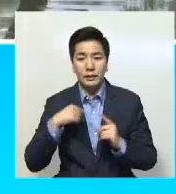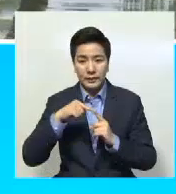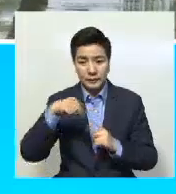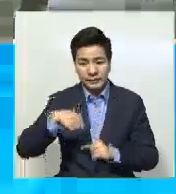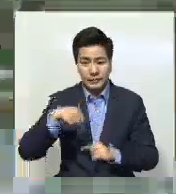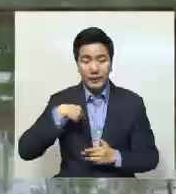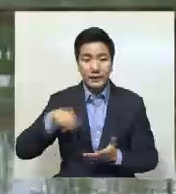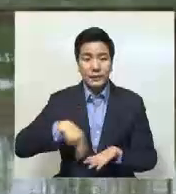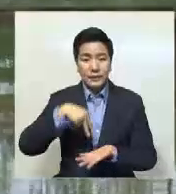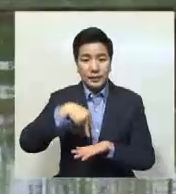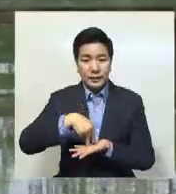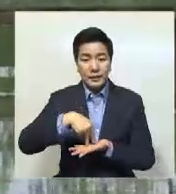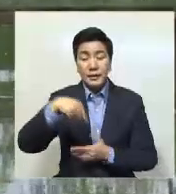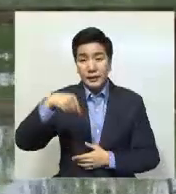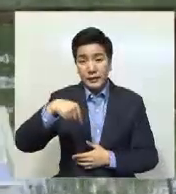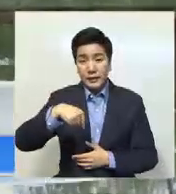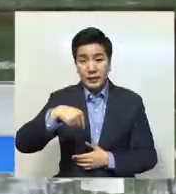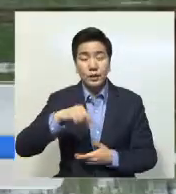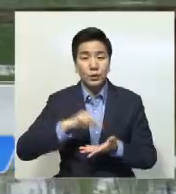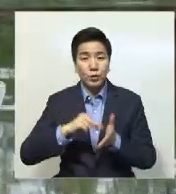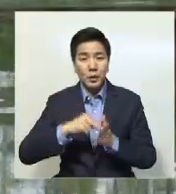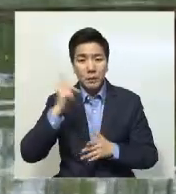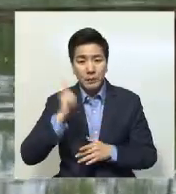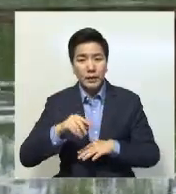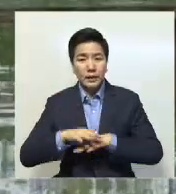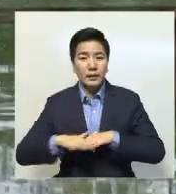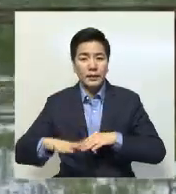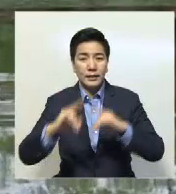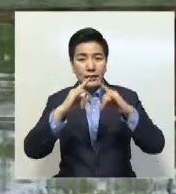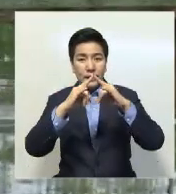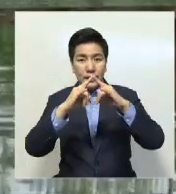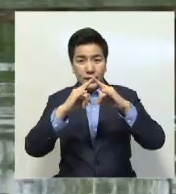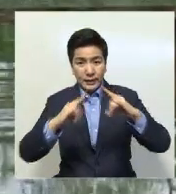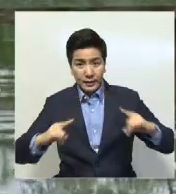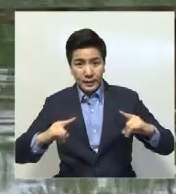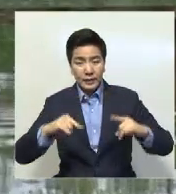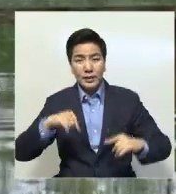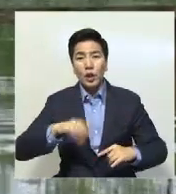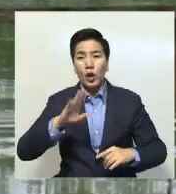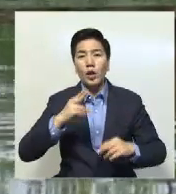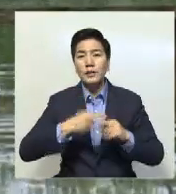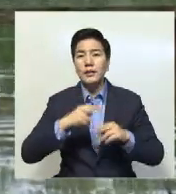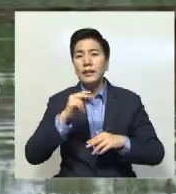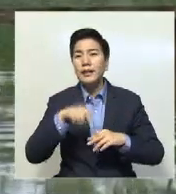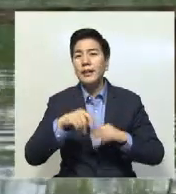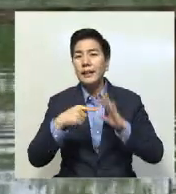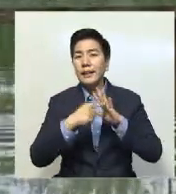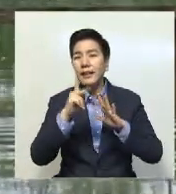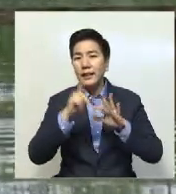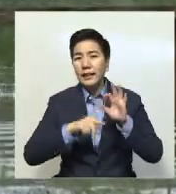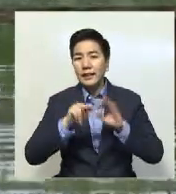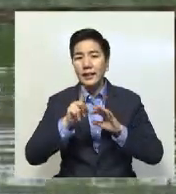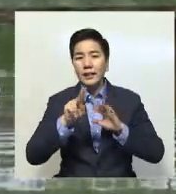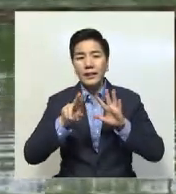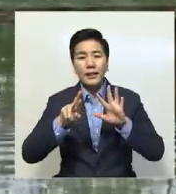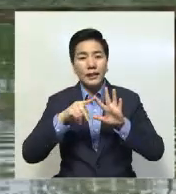จุดที่ดิฉันกำลังยืนอยู่ในขณะนี้ค่ะเป็นจุดที่เรียกว่าเป็นบริเวณกลางเต็นท์ของอุทยานแห่งชาติแก่งกระจานค่ะซึ่งล่าสุดค่ะได้มี